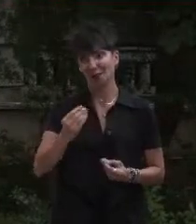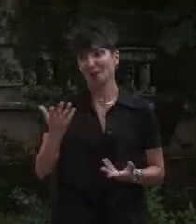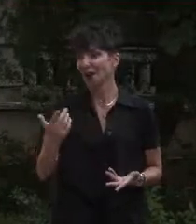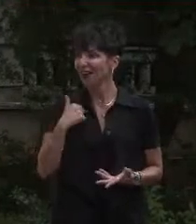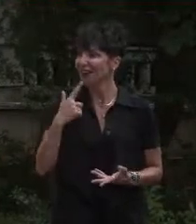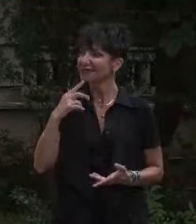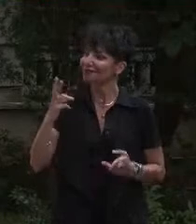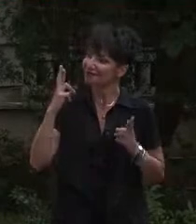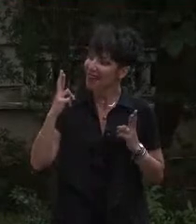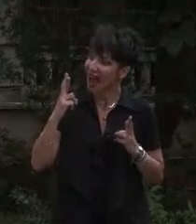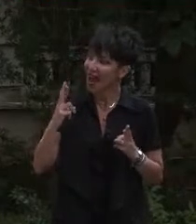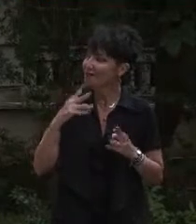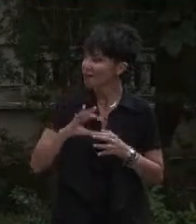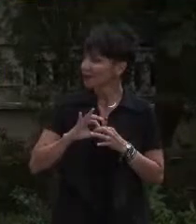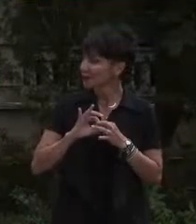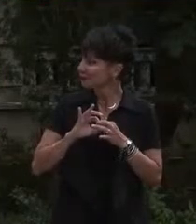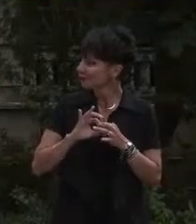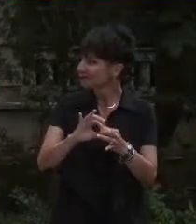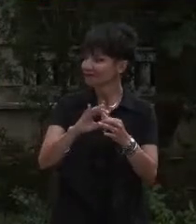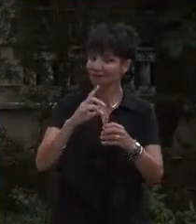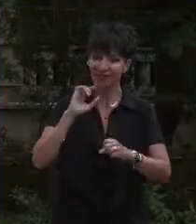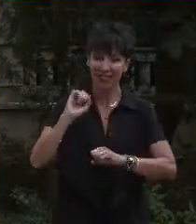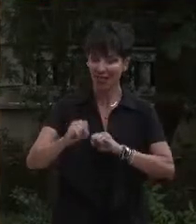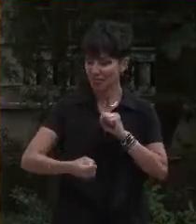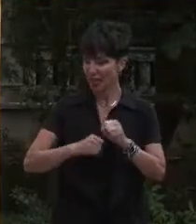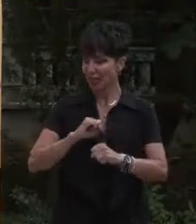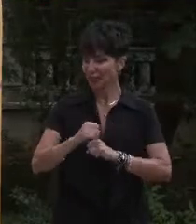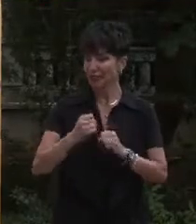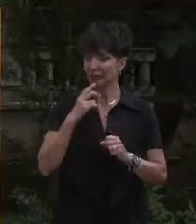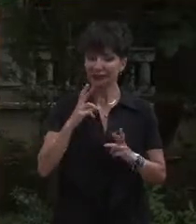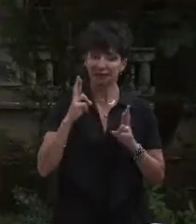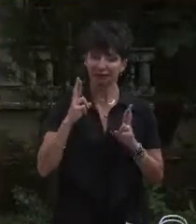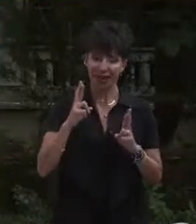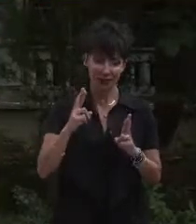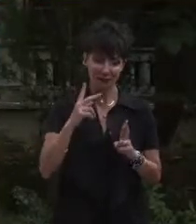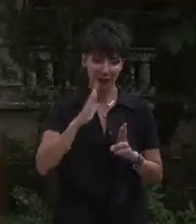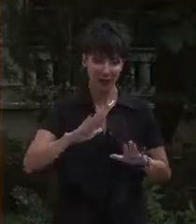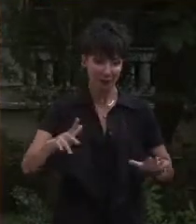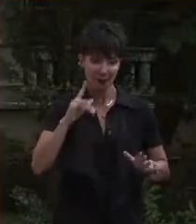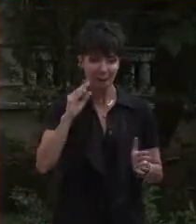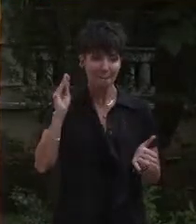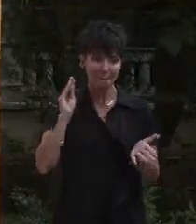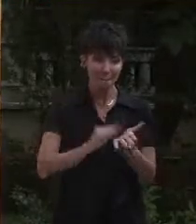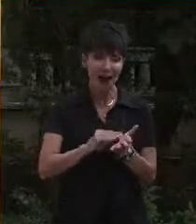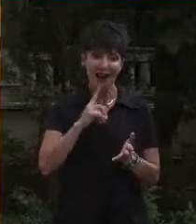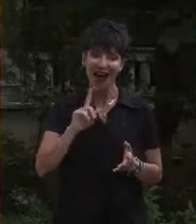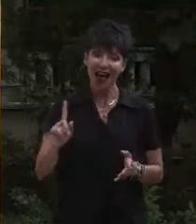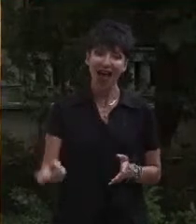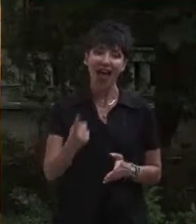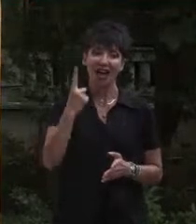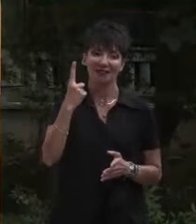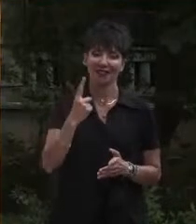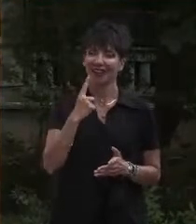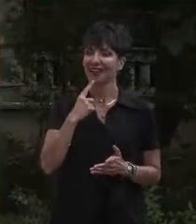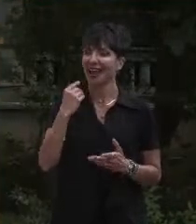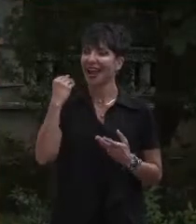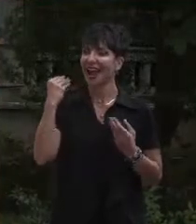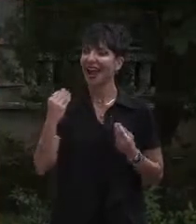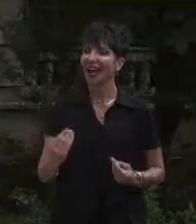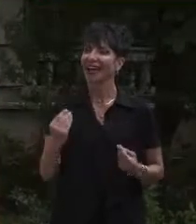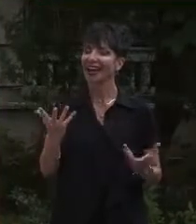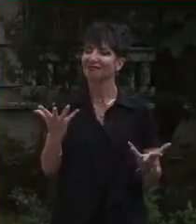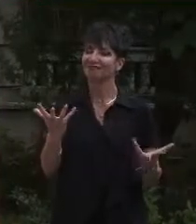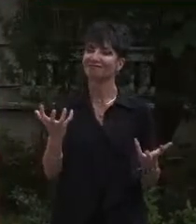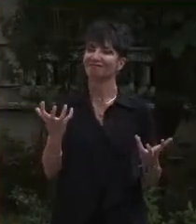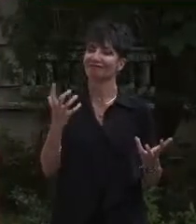να συνεχίσετε τις δράσεις σας και να έχουν τα παιδιά πάλι αυτή την καλή θελητική